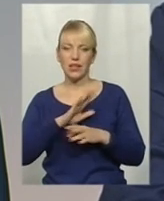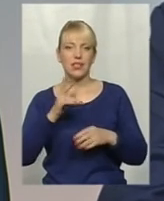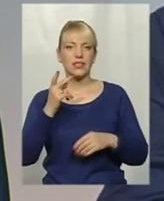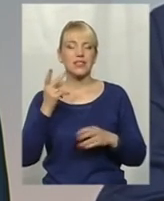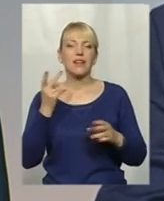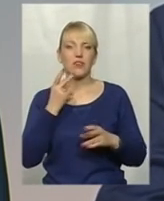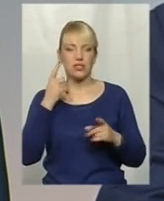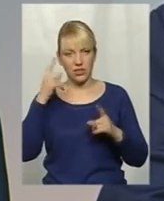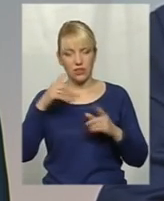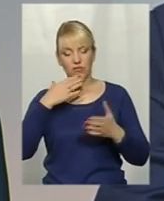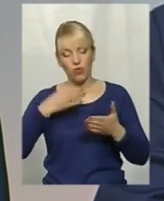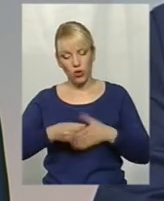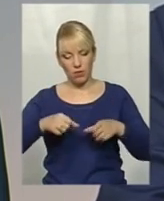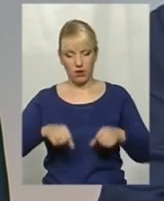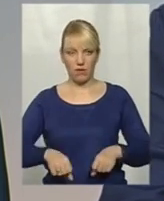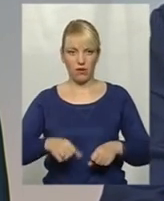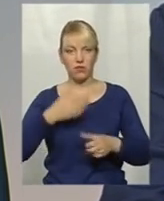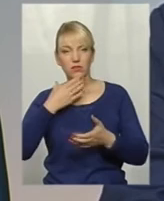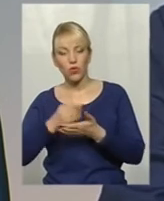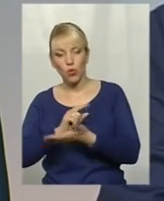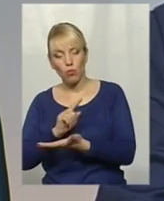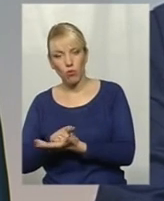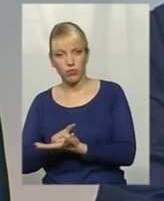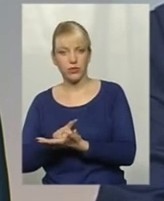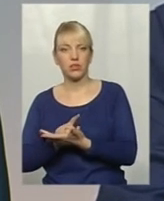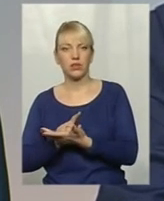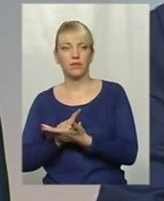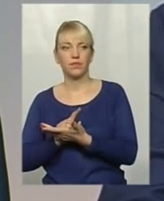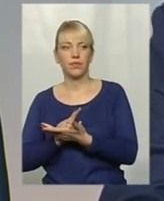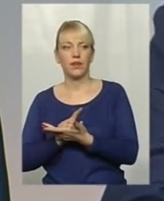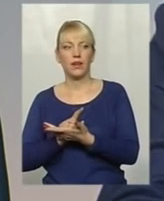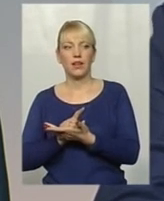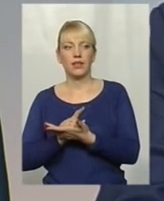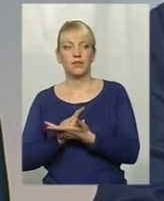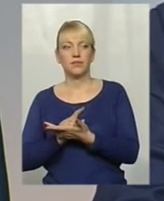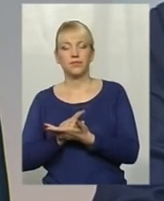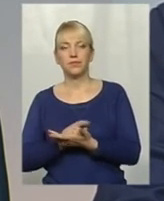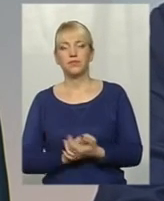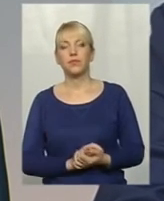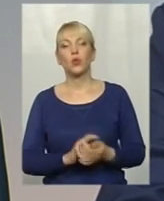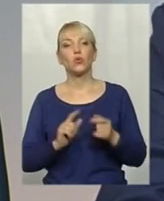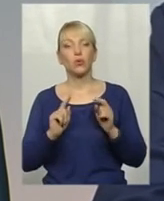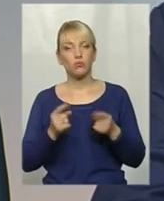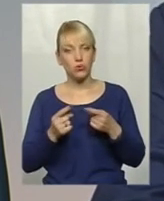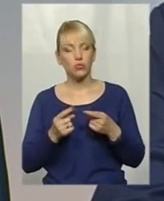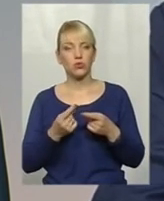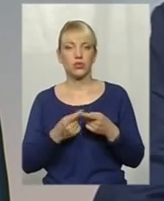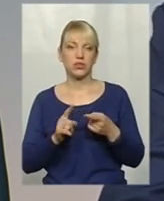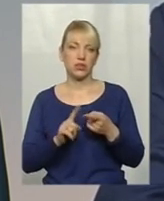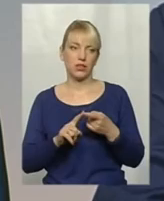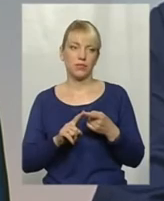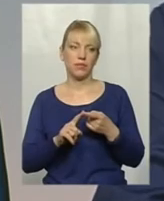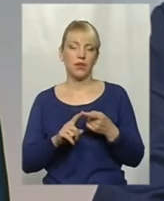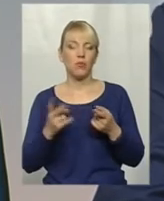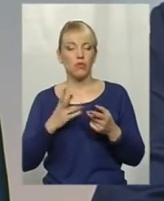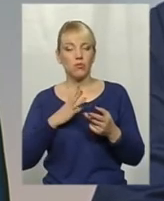законодавство, свої права, свої обов'язки, в тому числі, так само права інтересів громадян, яких не представляють. Тому це такий дійсно рух двосторонній